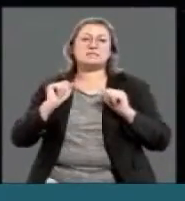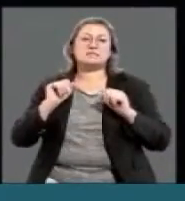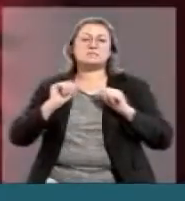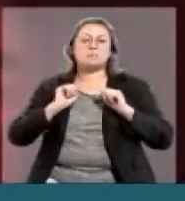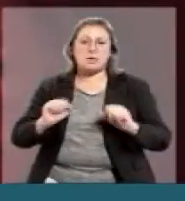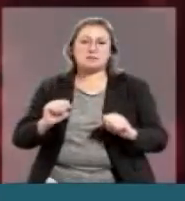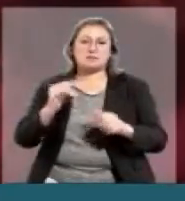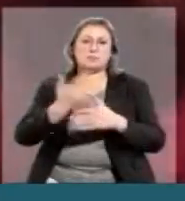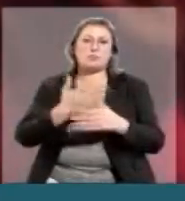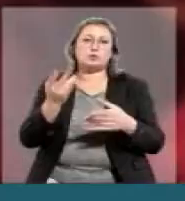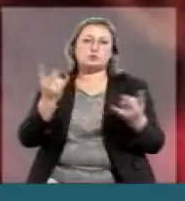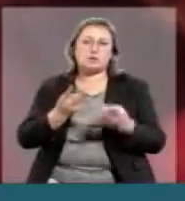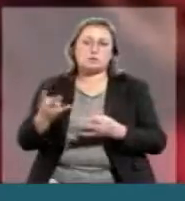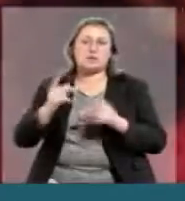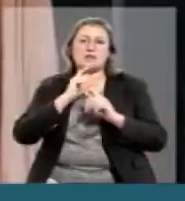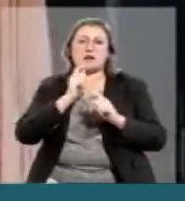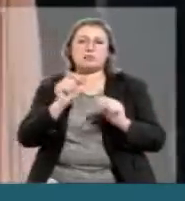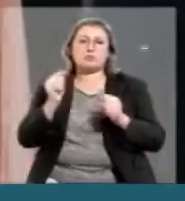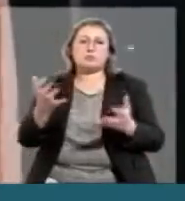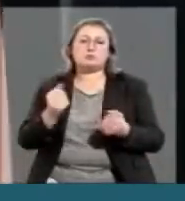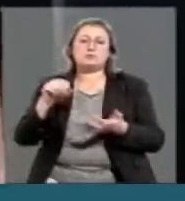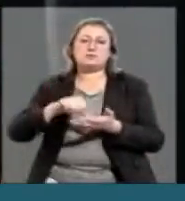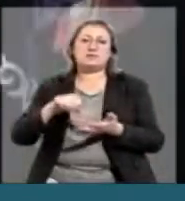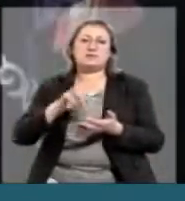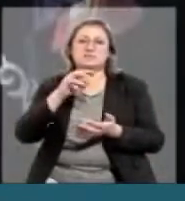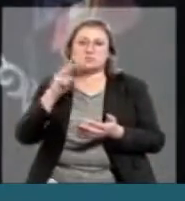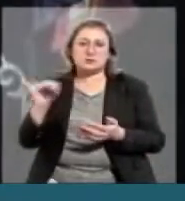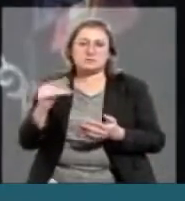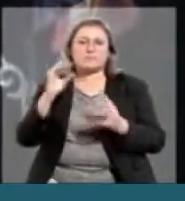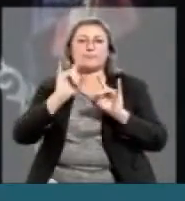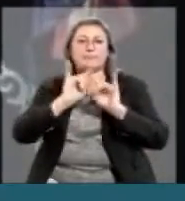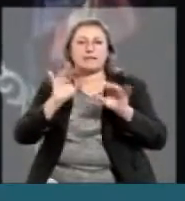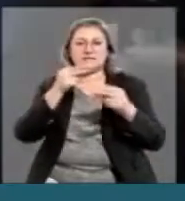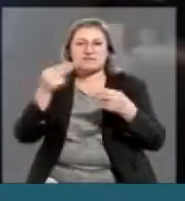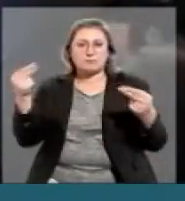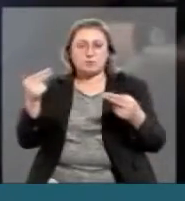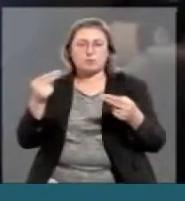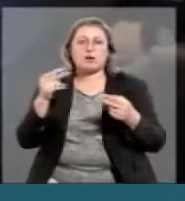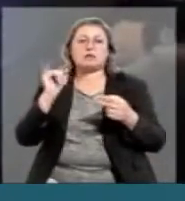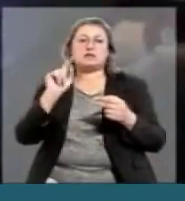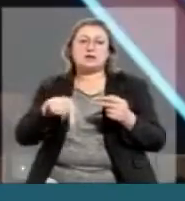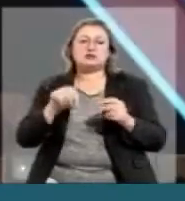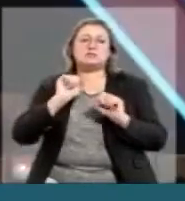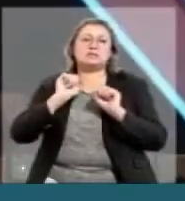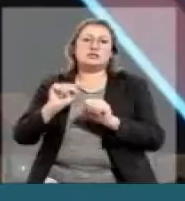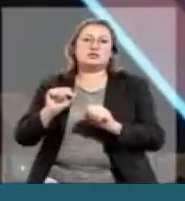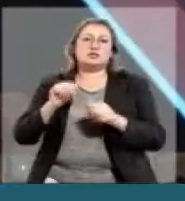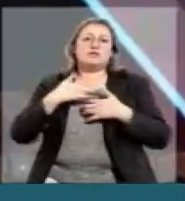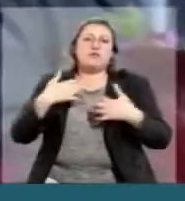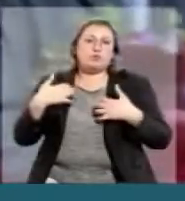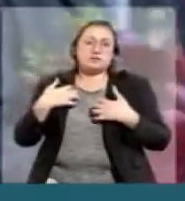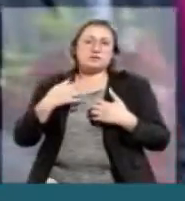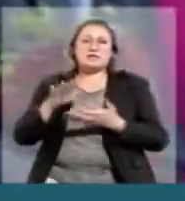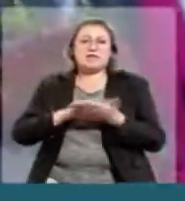смелость, за помощь нуждающимся награду могут получить представители СМИ, освещающие тему благотворительности, а также правозащитники